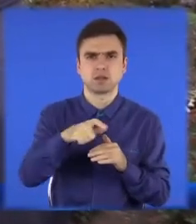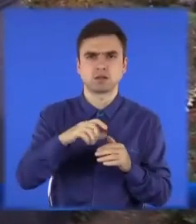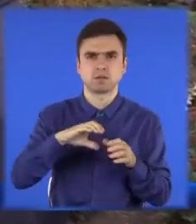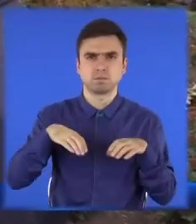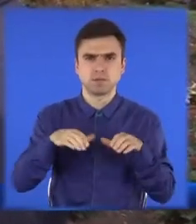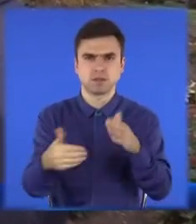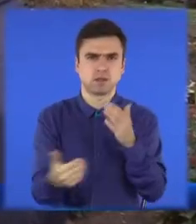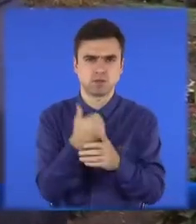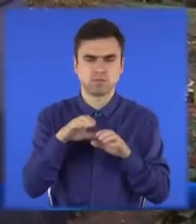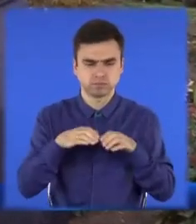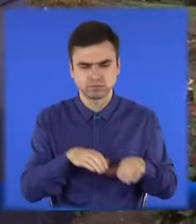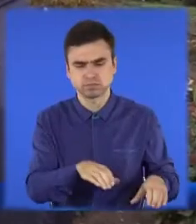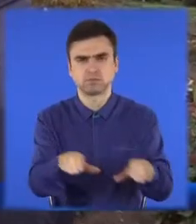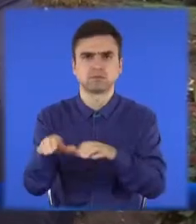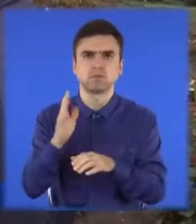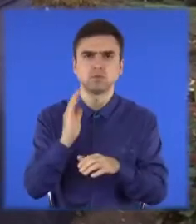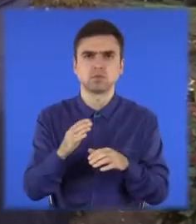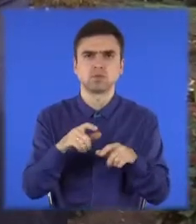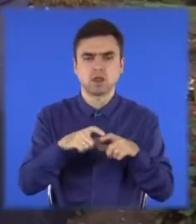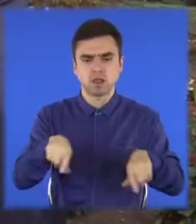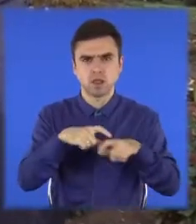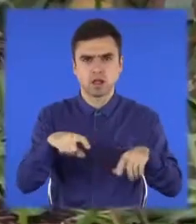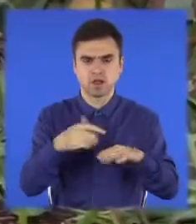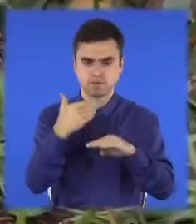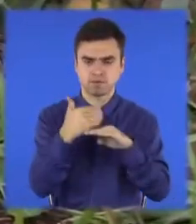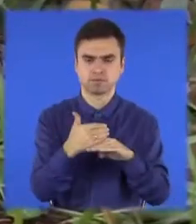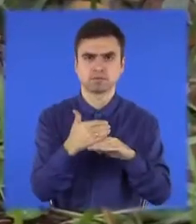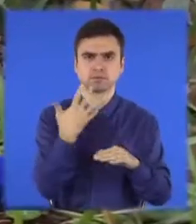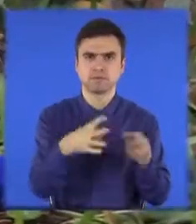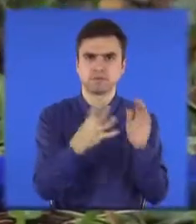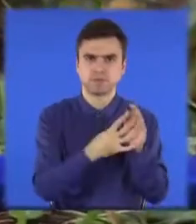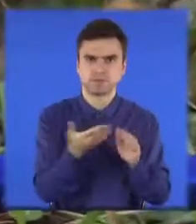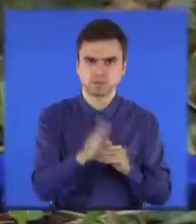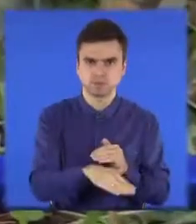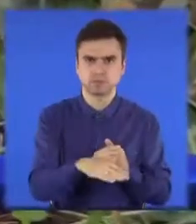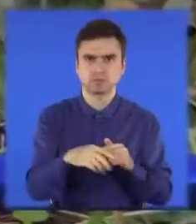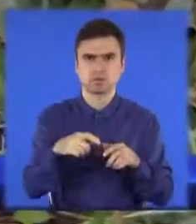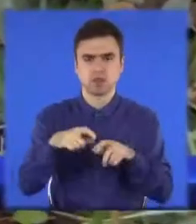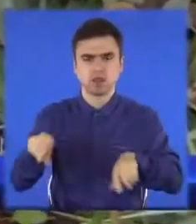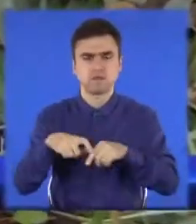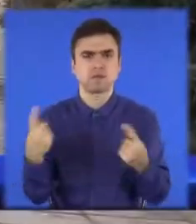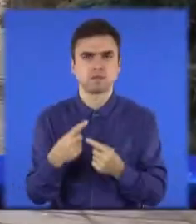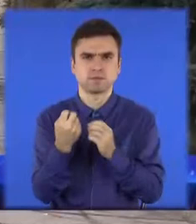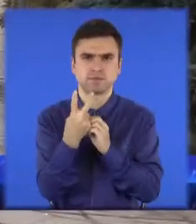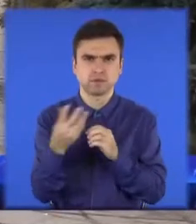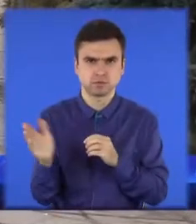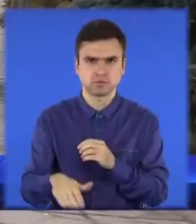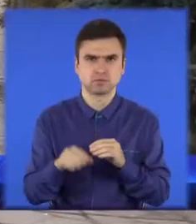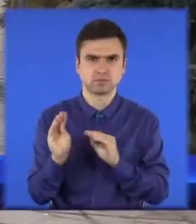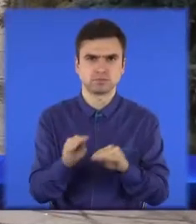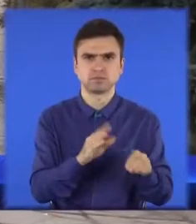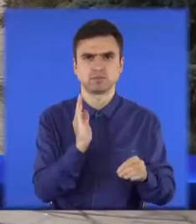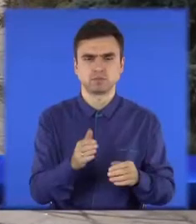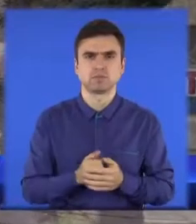Будет установлено 59 лавочек со спинками и 12 без спинок. Газони, квіти та півтисячі кущів і дерев. Сам палац